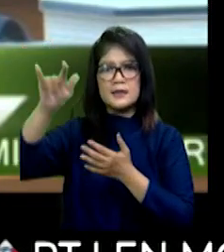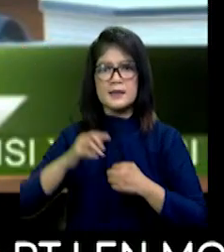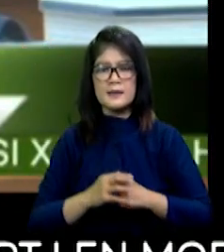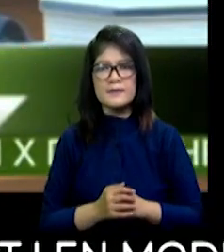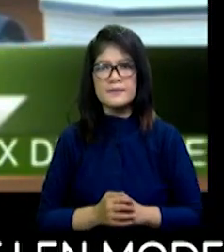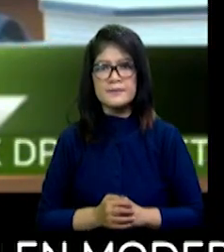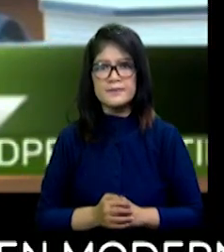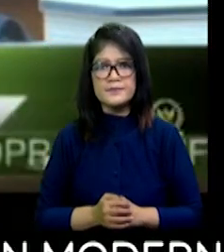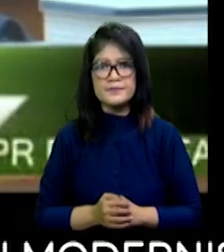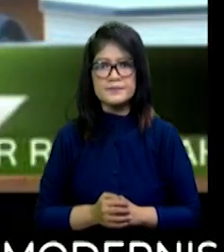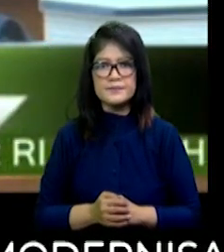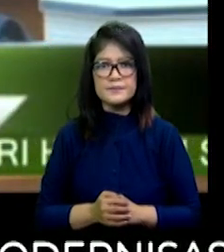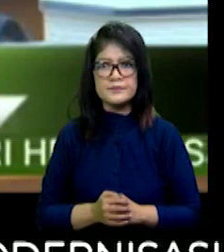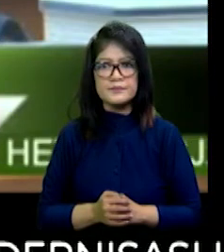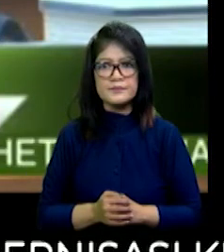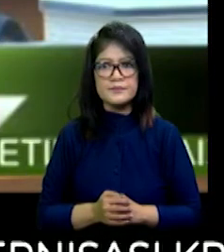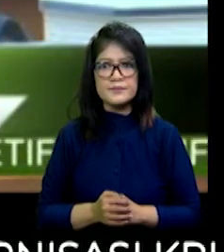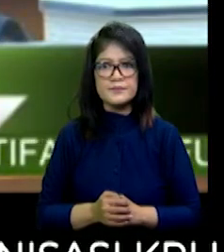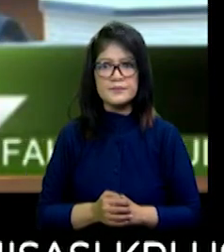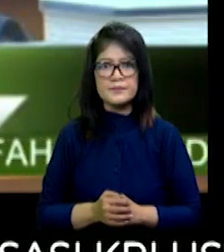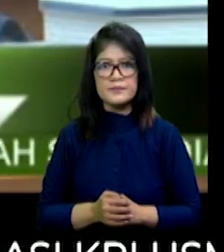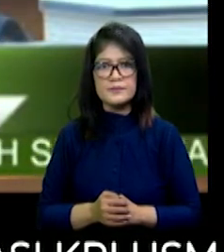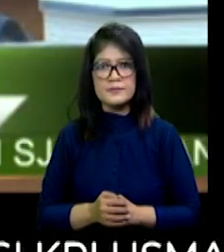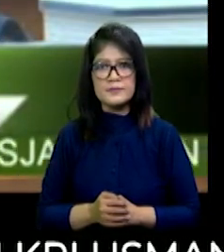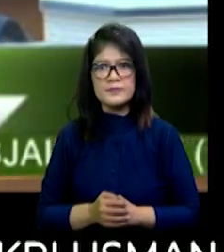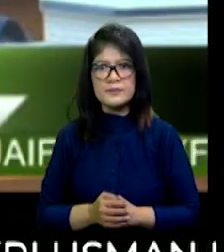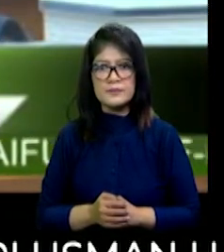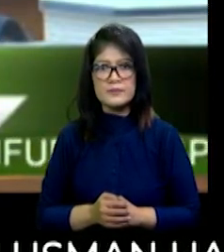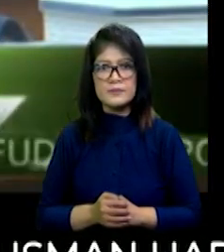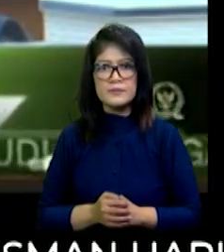siap berangkat ini penasihat Raja Salman